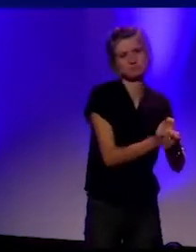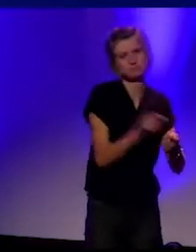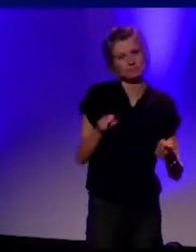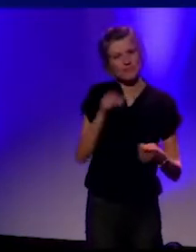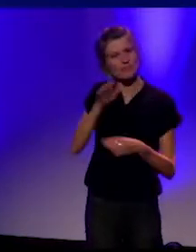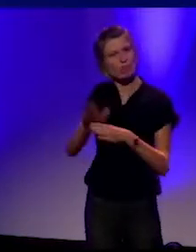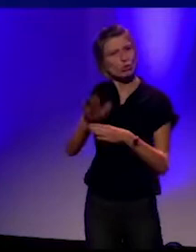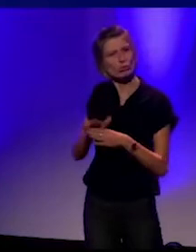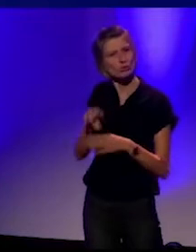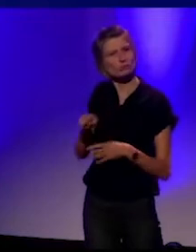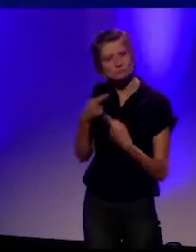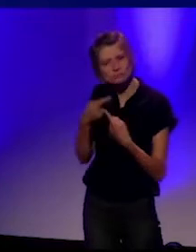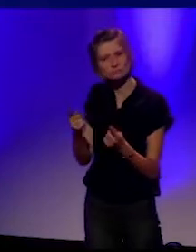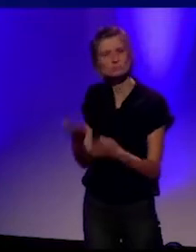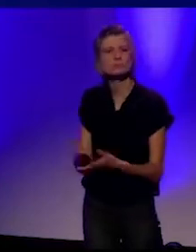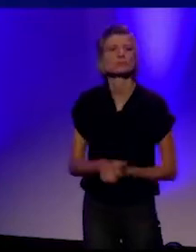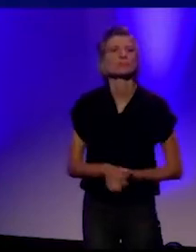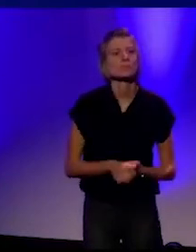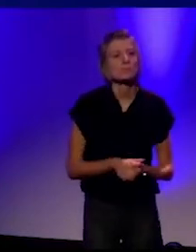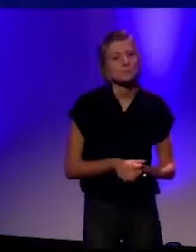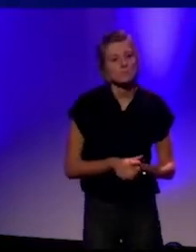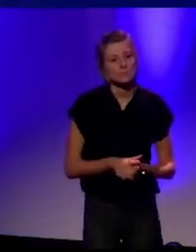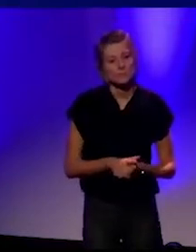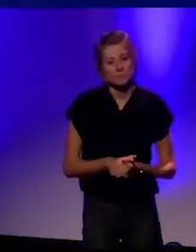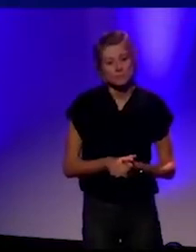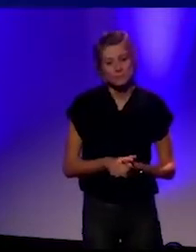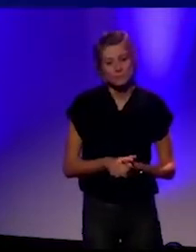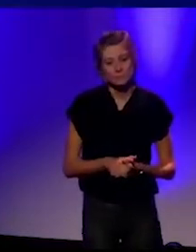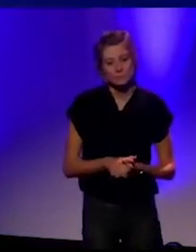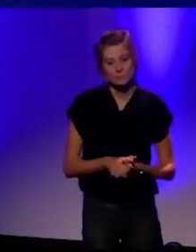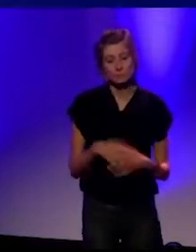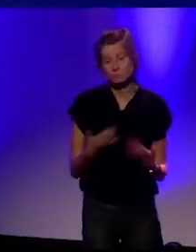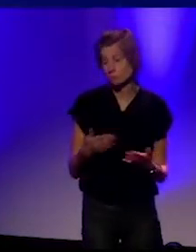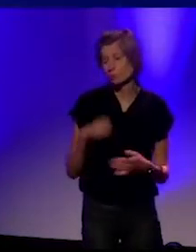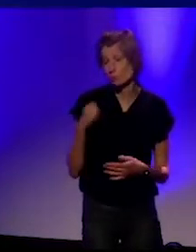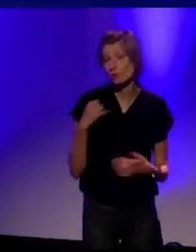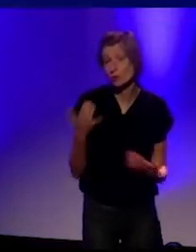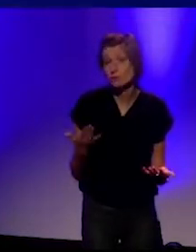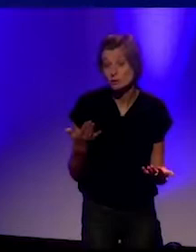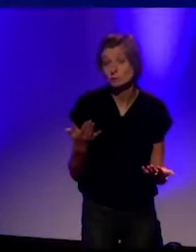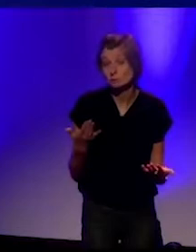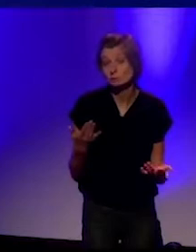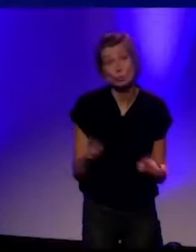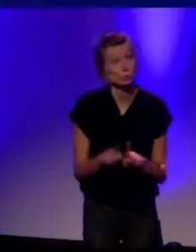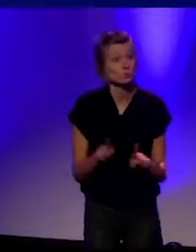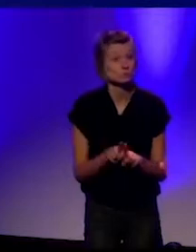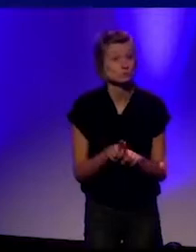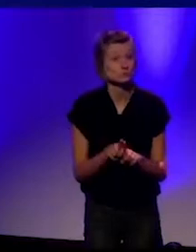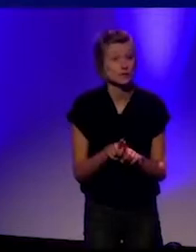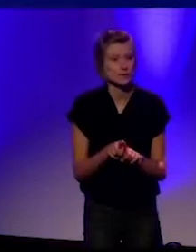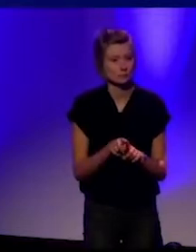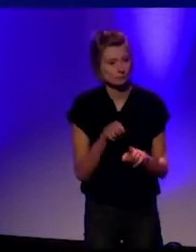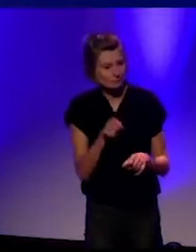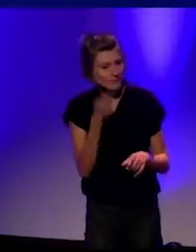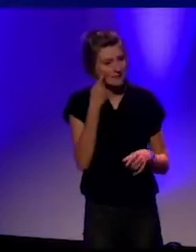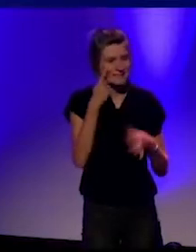altijd besloten ligt. En het gaat daarbij evident om het werken aan een meer menslievende,